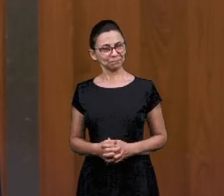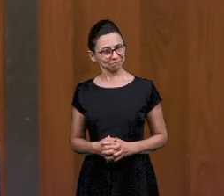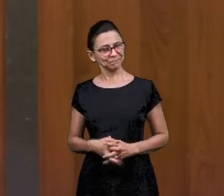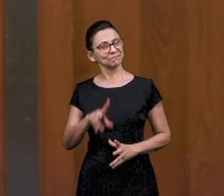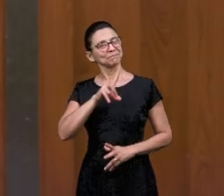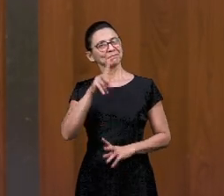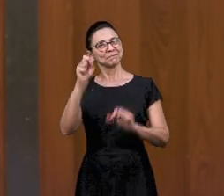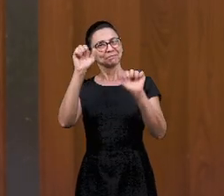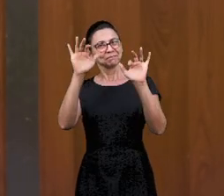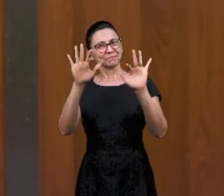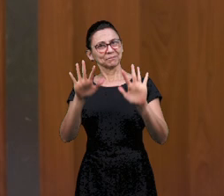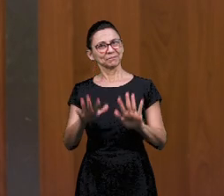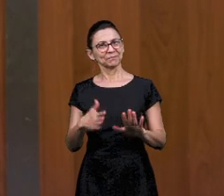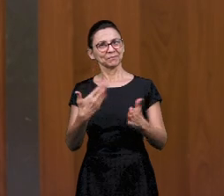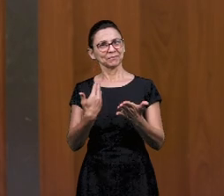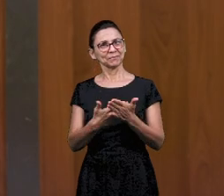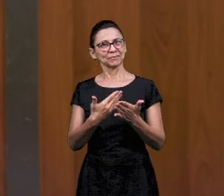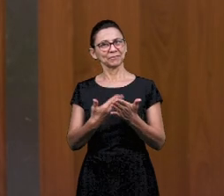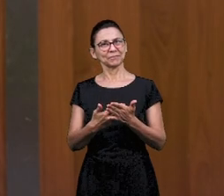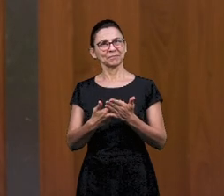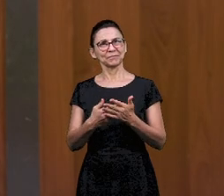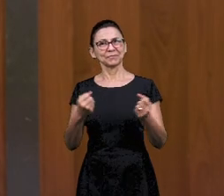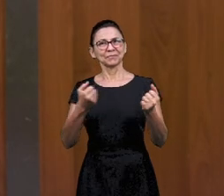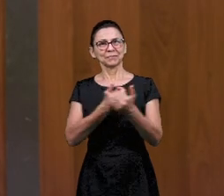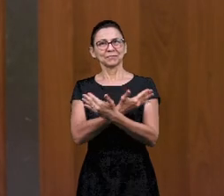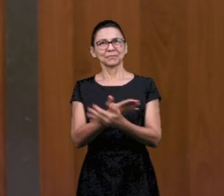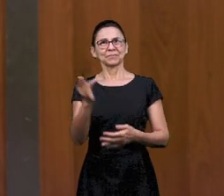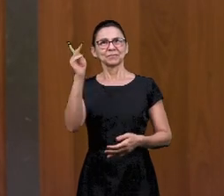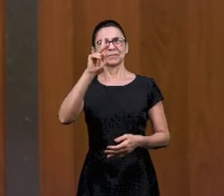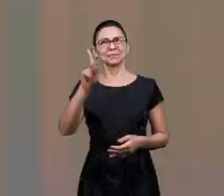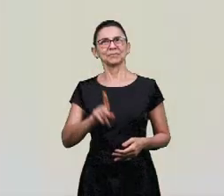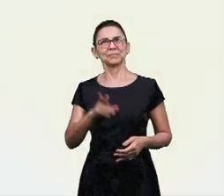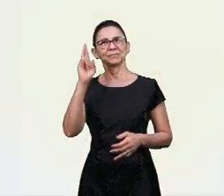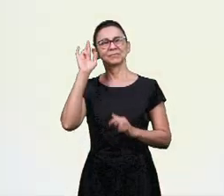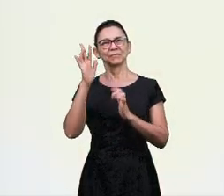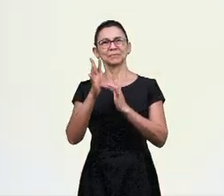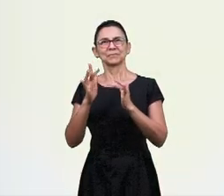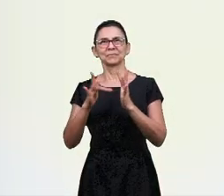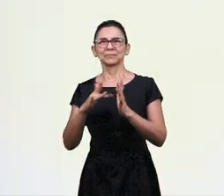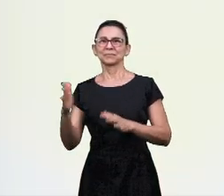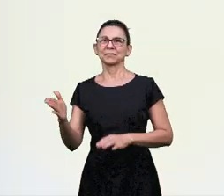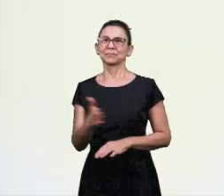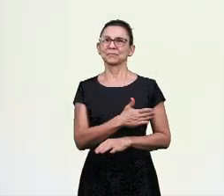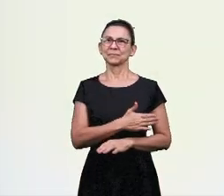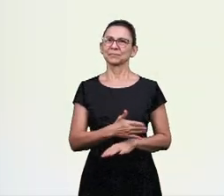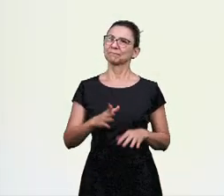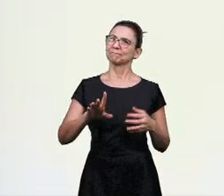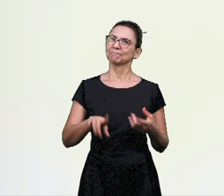cette parole. Nous disons au revoir à tous dans la paix du Seigneur Jésus.